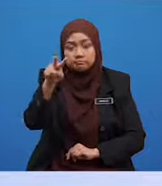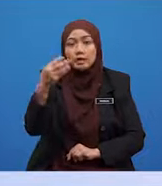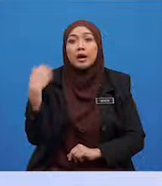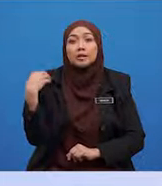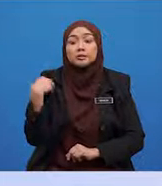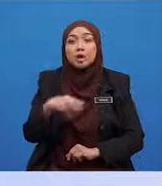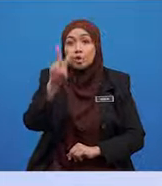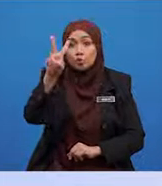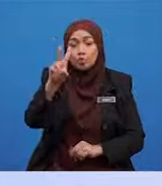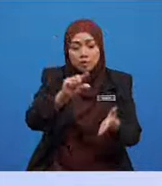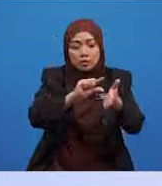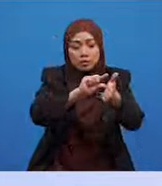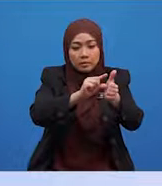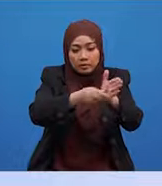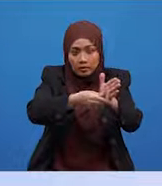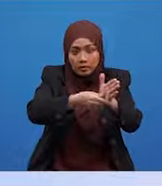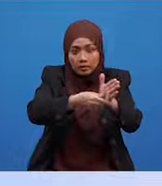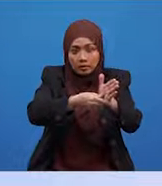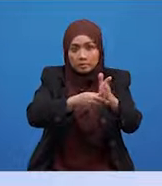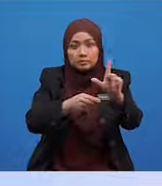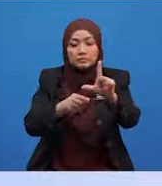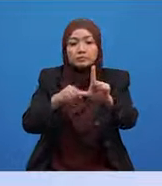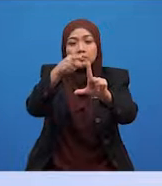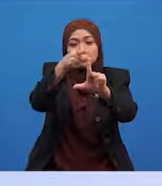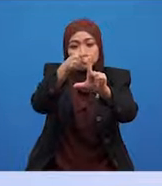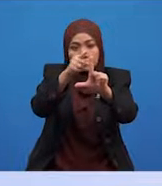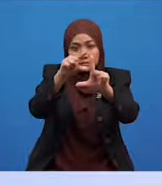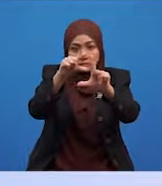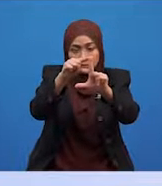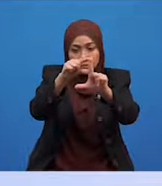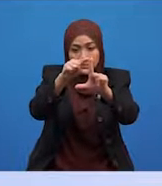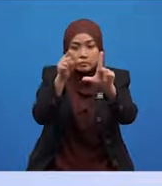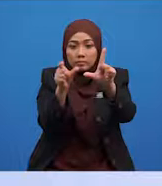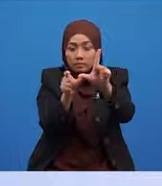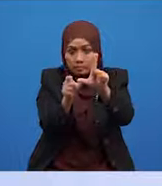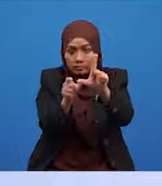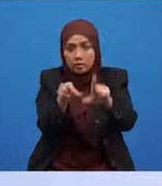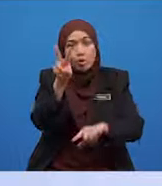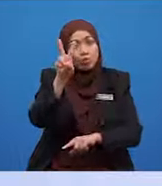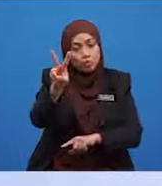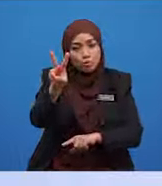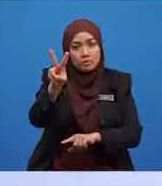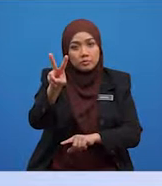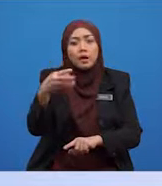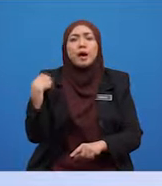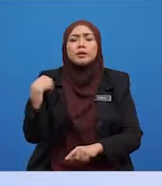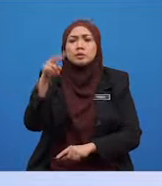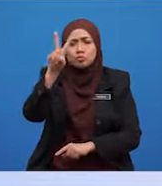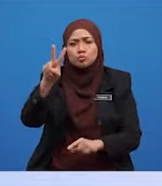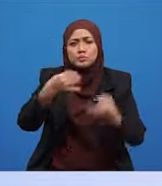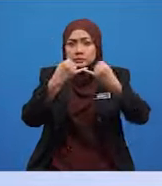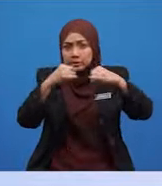jejari. Sektor terbahagi kepada dua jenis, iaitu sektor